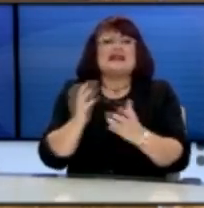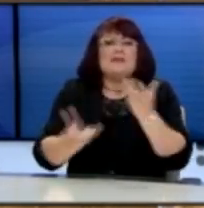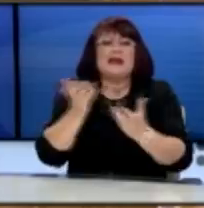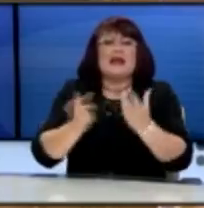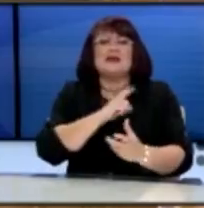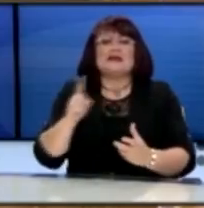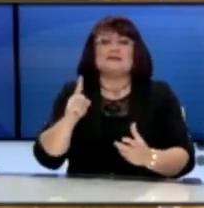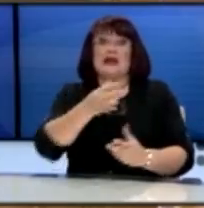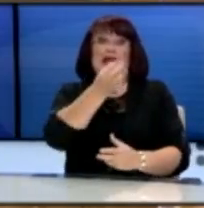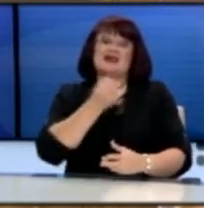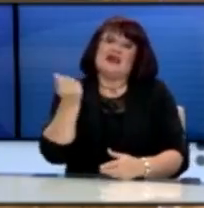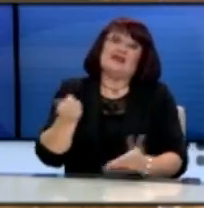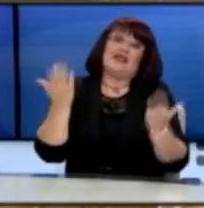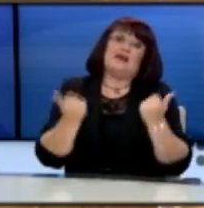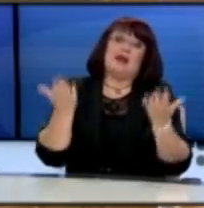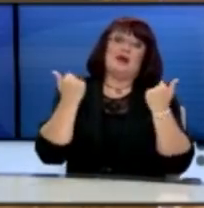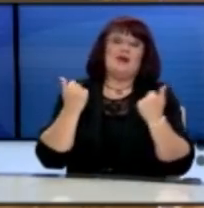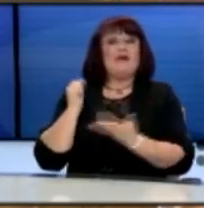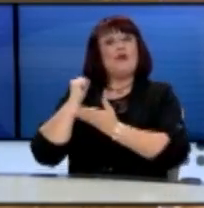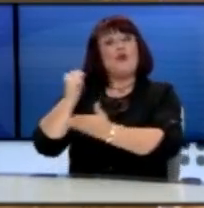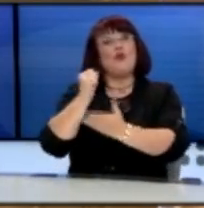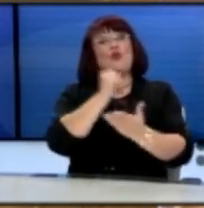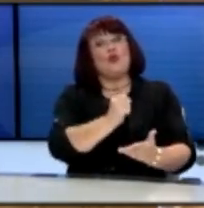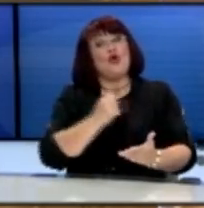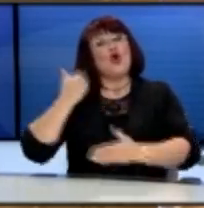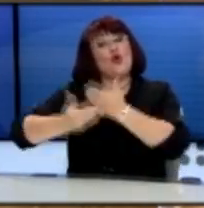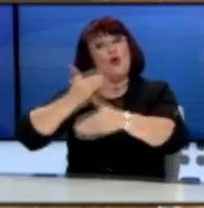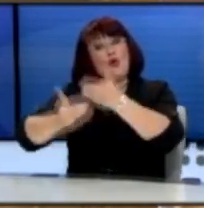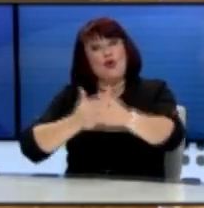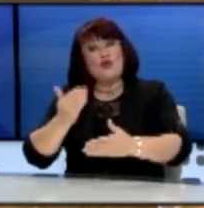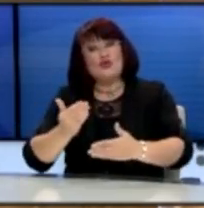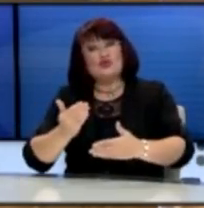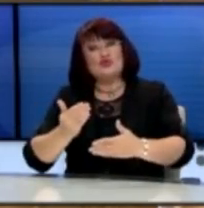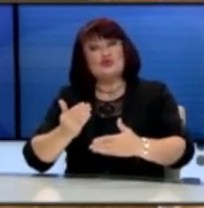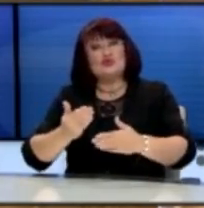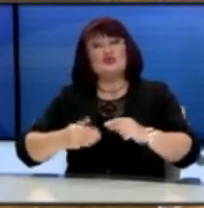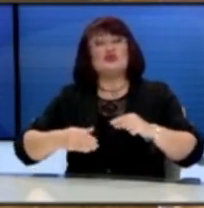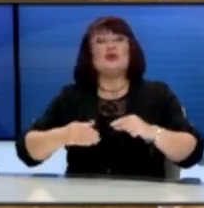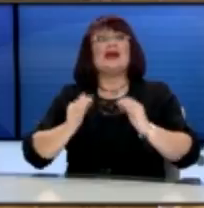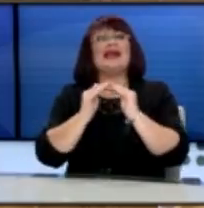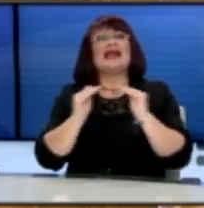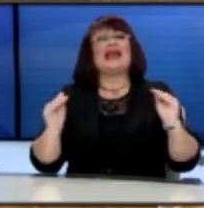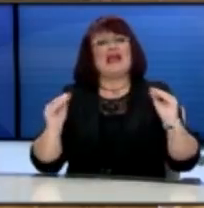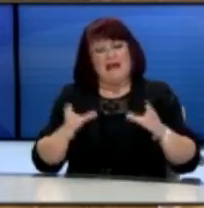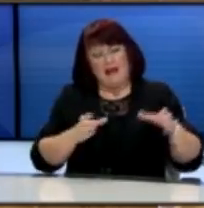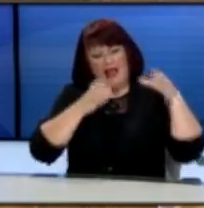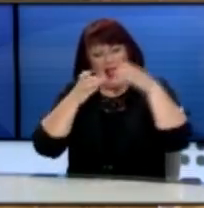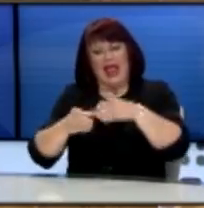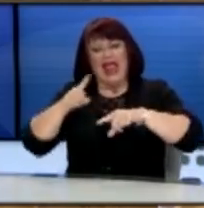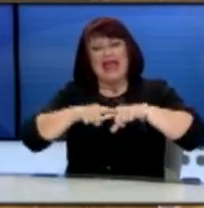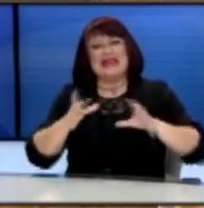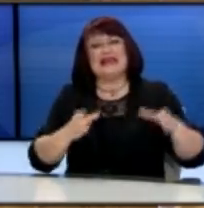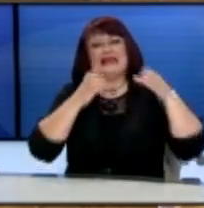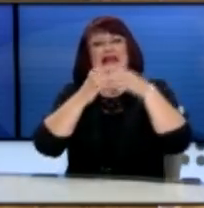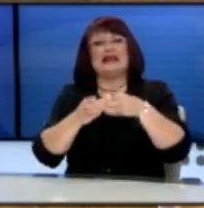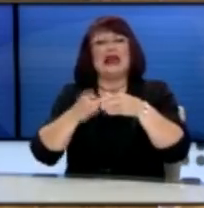δεν έχετε, λέτε, χρήματα, αλλά για να χρηματοδοτείτε τόσα χρόνια την ελληνική αποστολή που βρίσκεται, που λέτε εσείς,